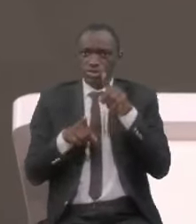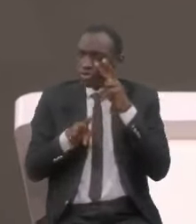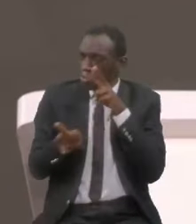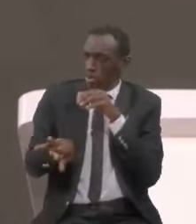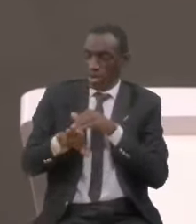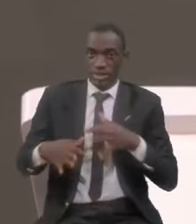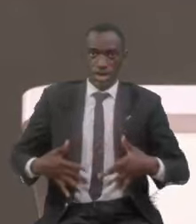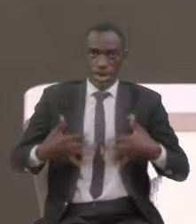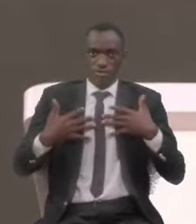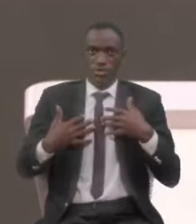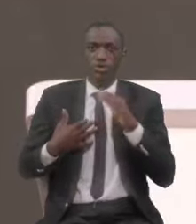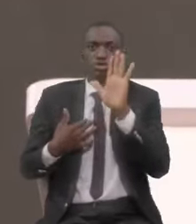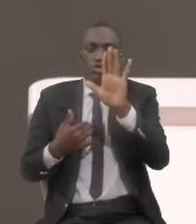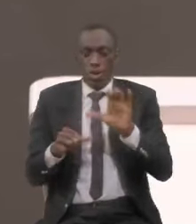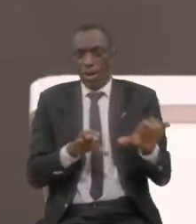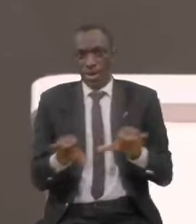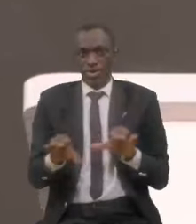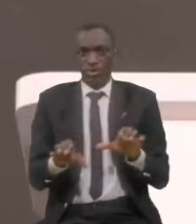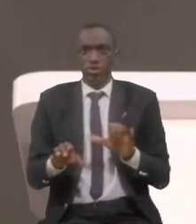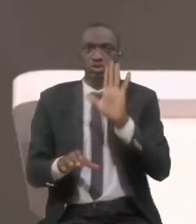actions, vos comportements,